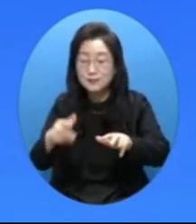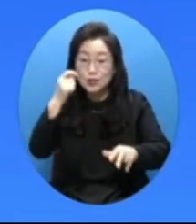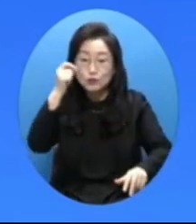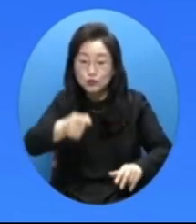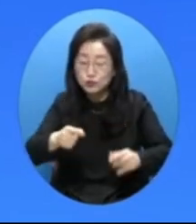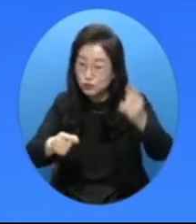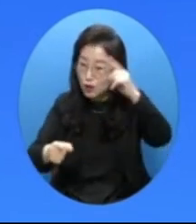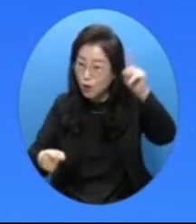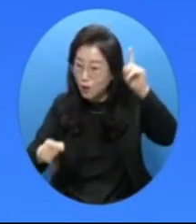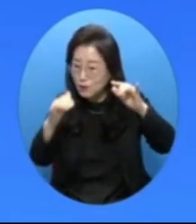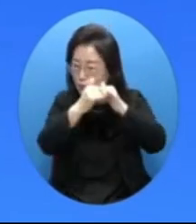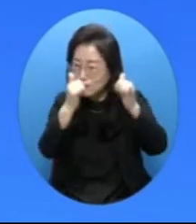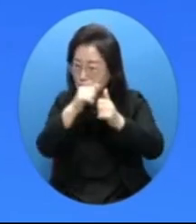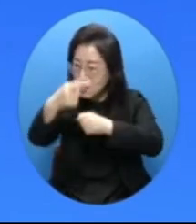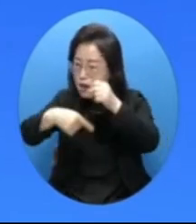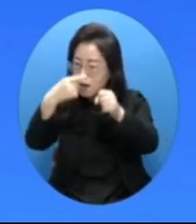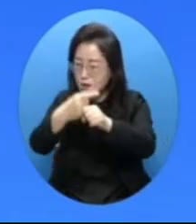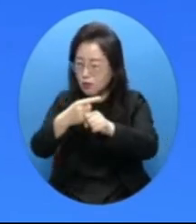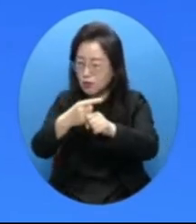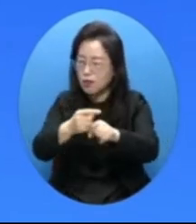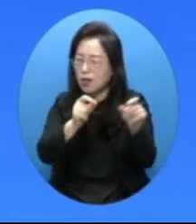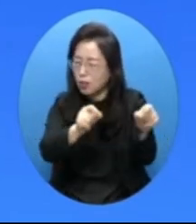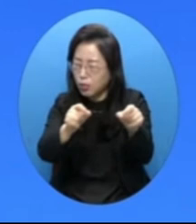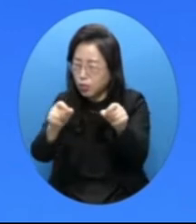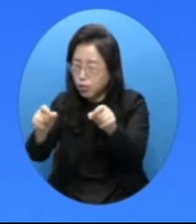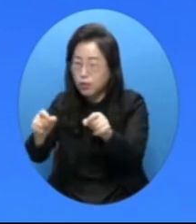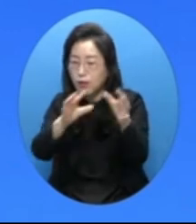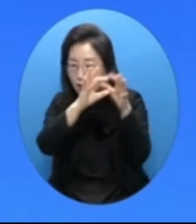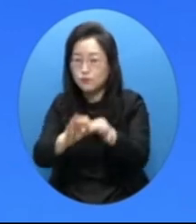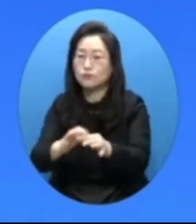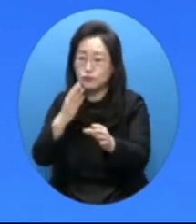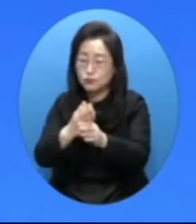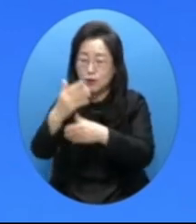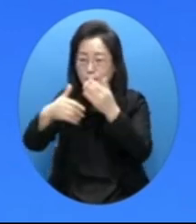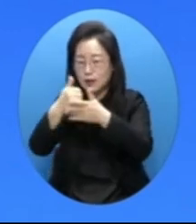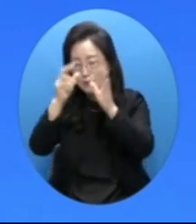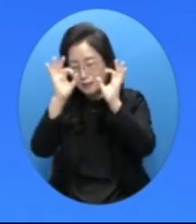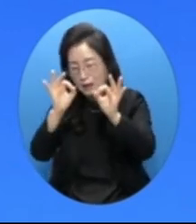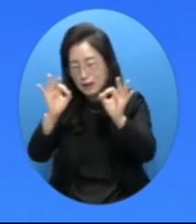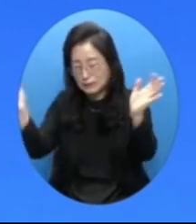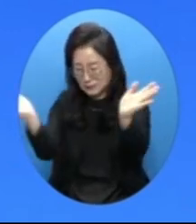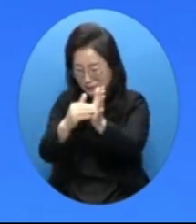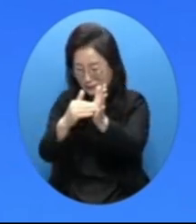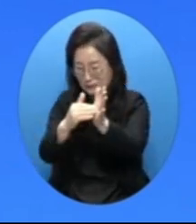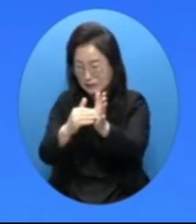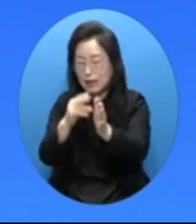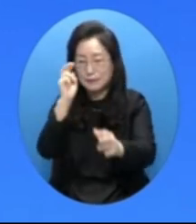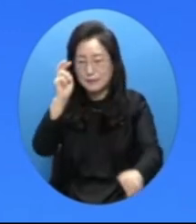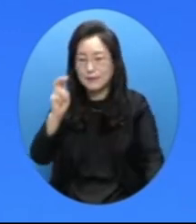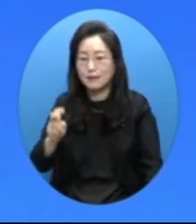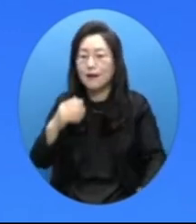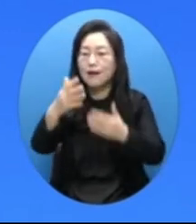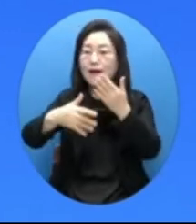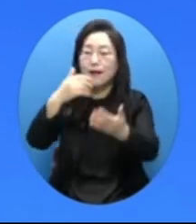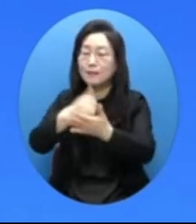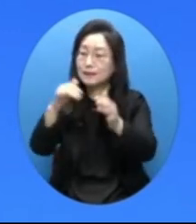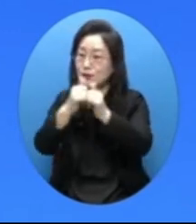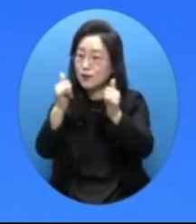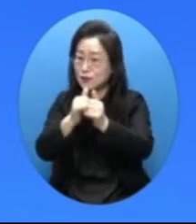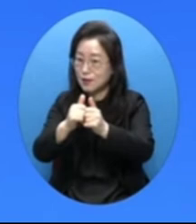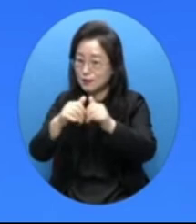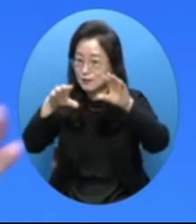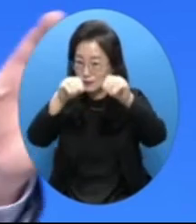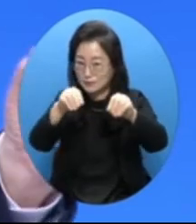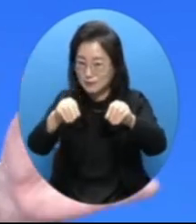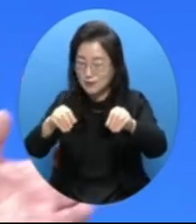우크라이나 러시아 전쟁이 거의 1년을 끌 있는데 하나님께서 이순적을 끝나게 해 주실 것입니다 하나님께서 저녁을 끝나게 해주시고